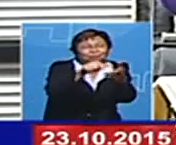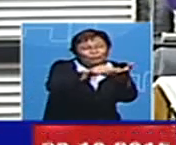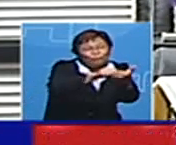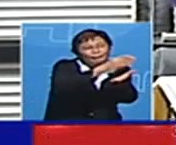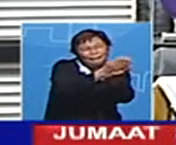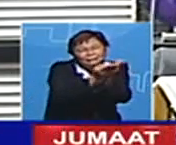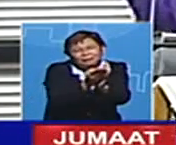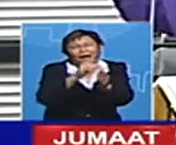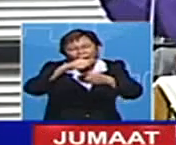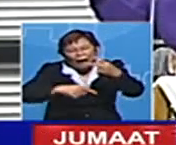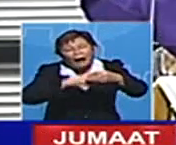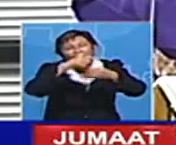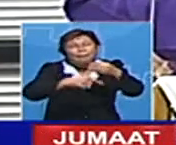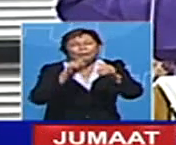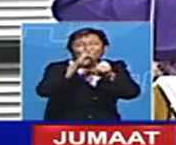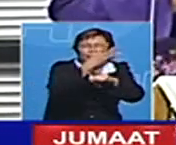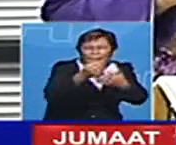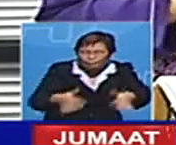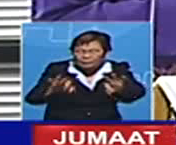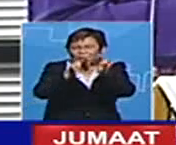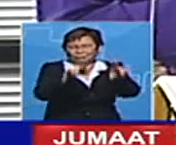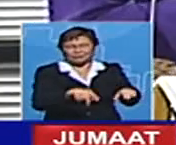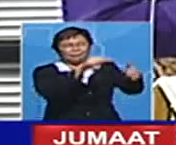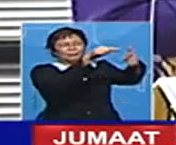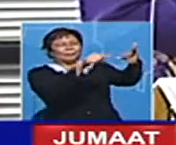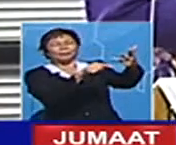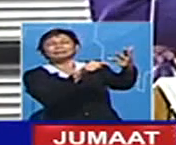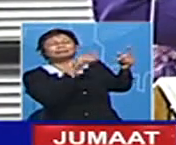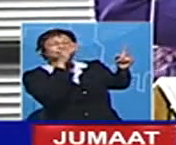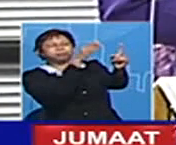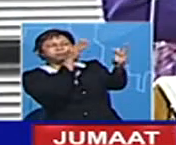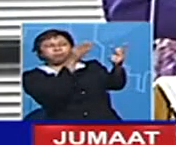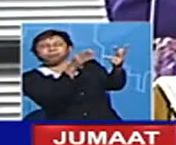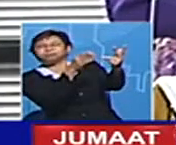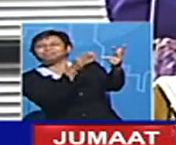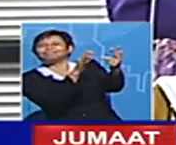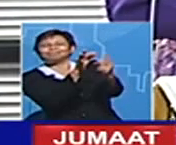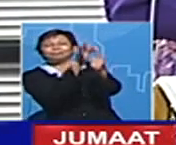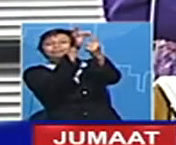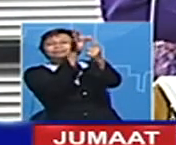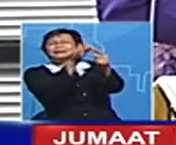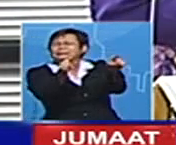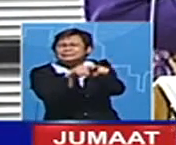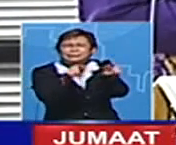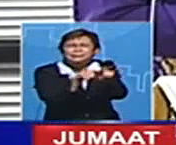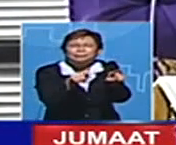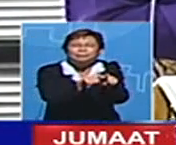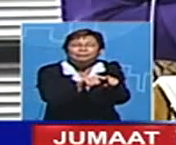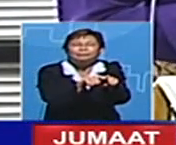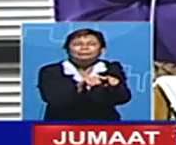perihal kebajikan dan kepentingan rakyat menjadi keutamaan sepertimana ramai